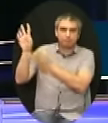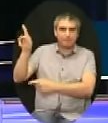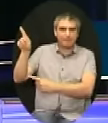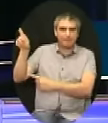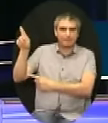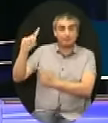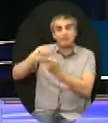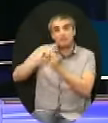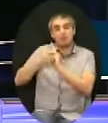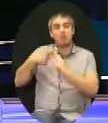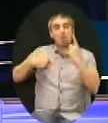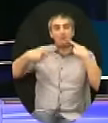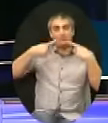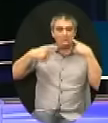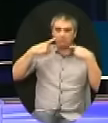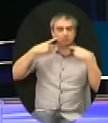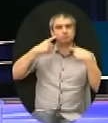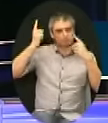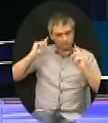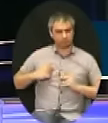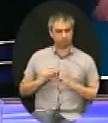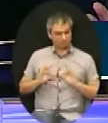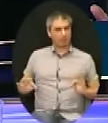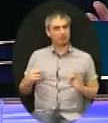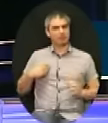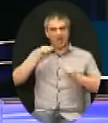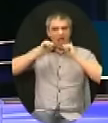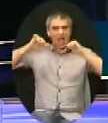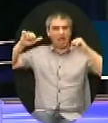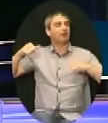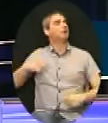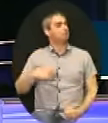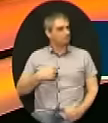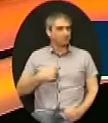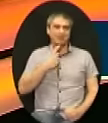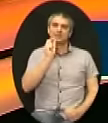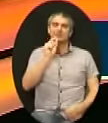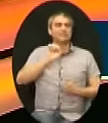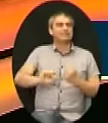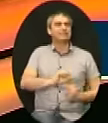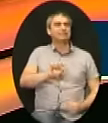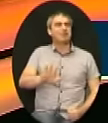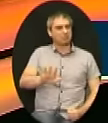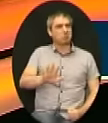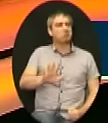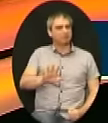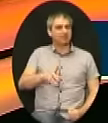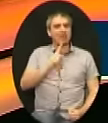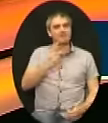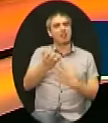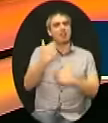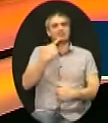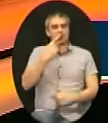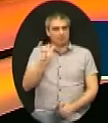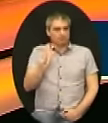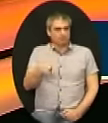ובמקום להמשיך לילל, כדאי להתחיל לשאוג. רשמתי לעצמי את המילה סמרטטת, אבל לפני שאנחנו נתמקד במילה